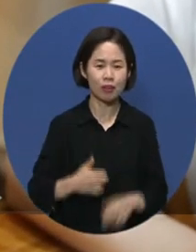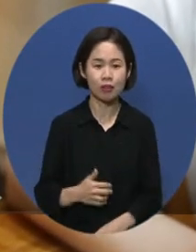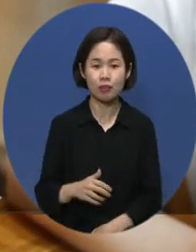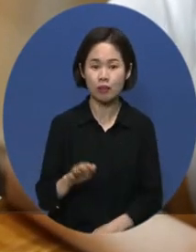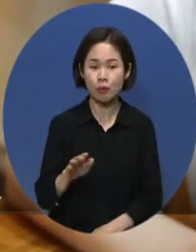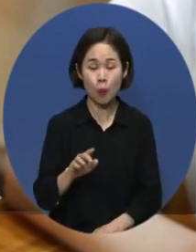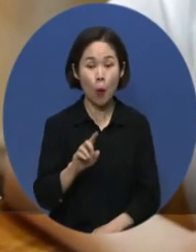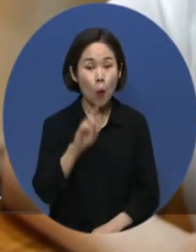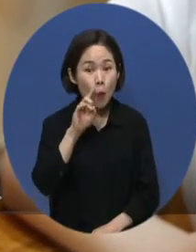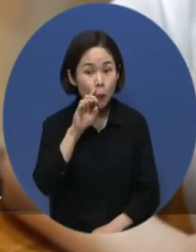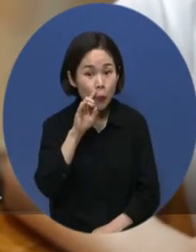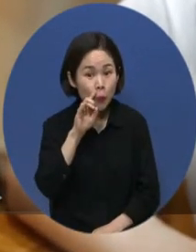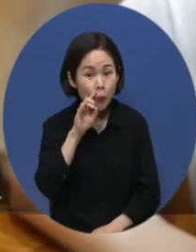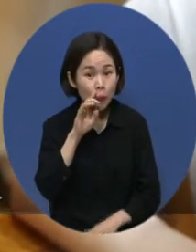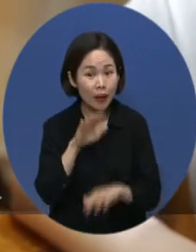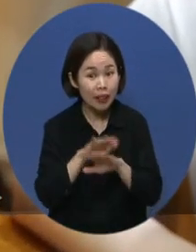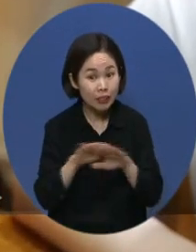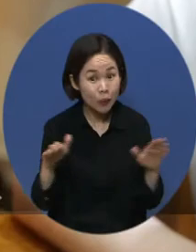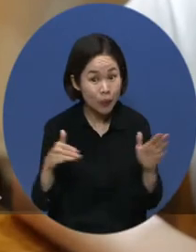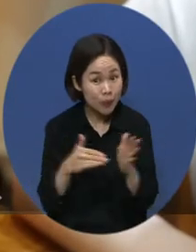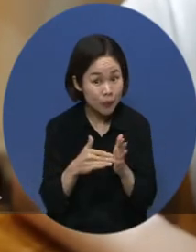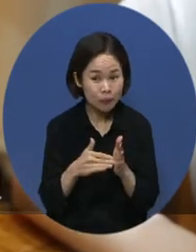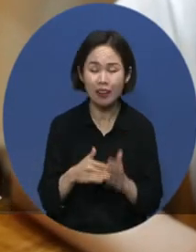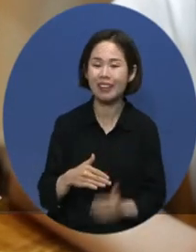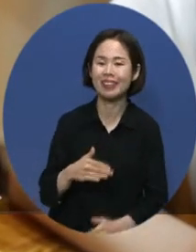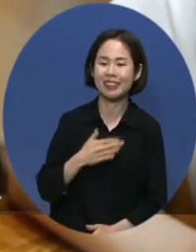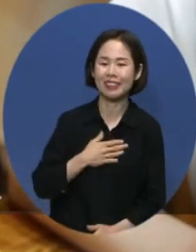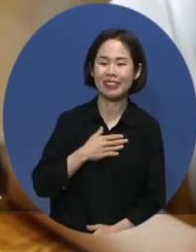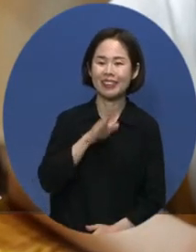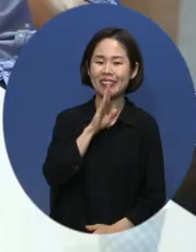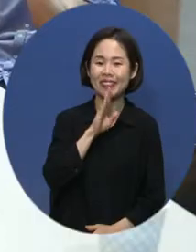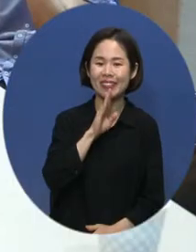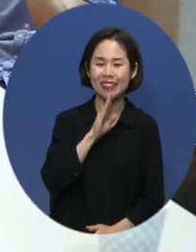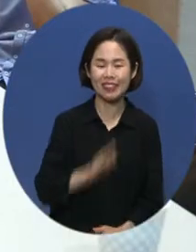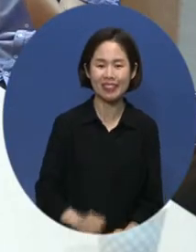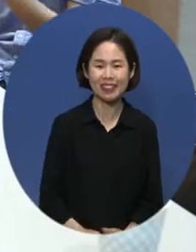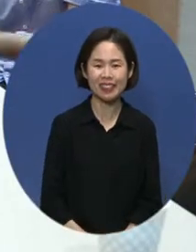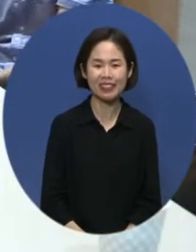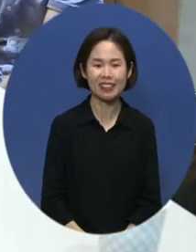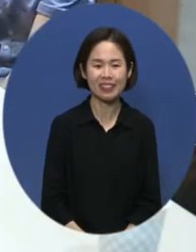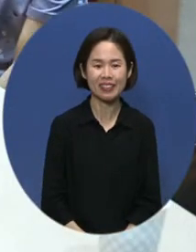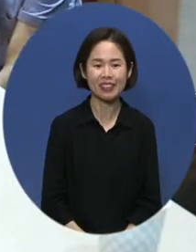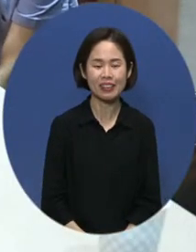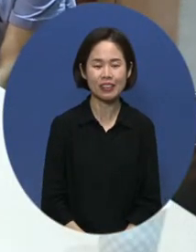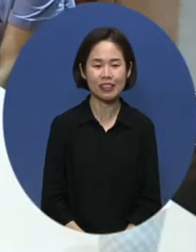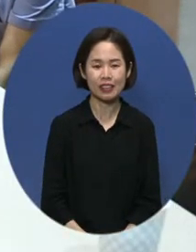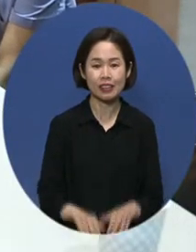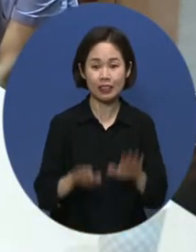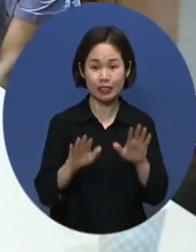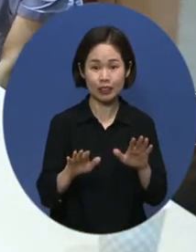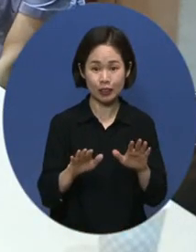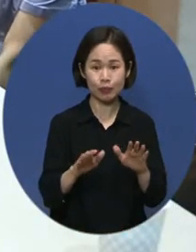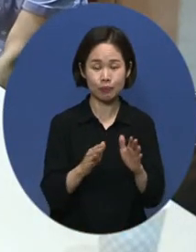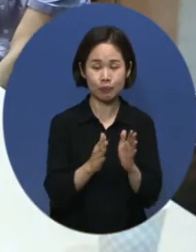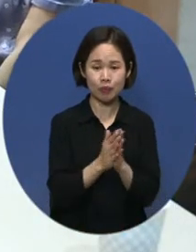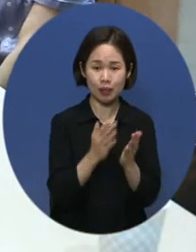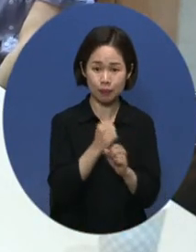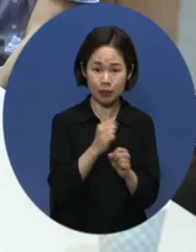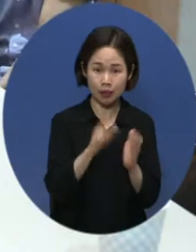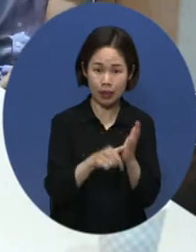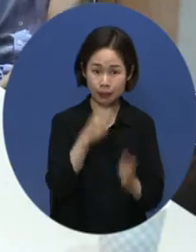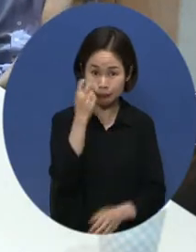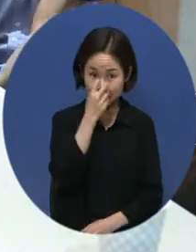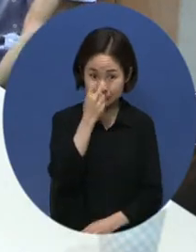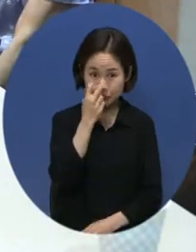많이 좀 풀어진 것 같아요. 예. 그 감사 활동을 직접 하시는데